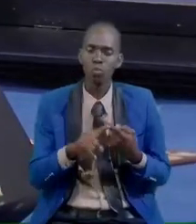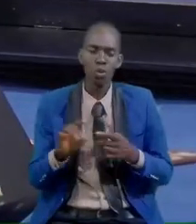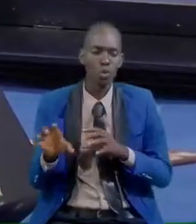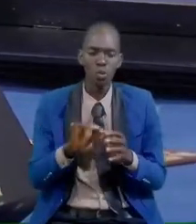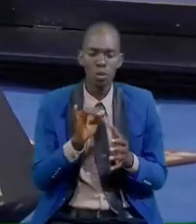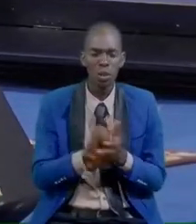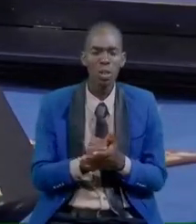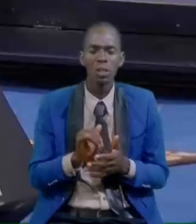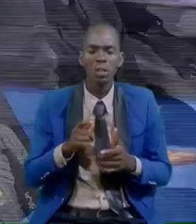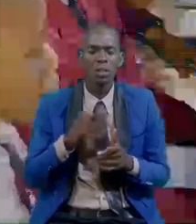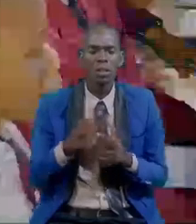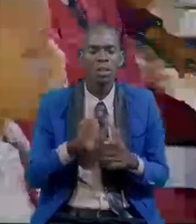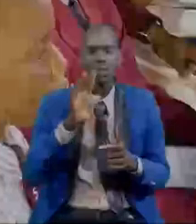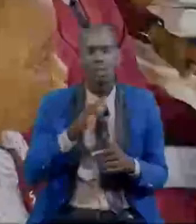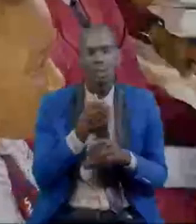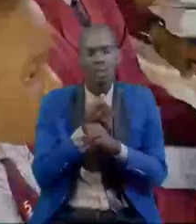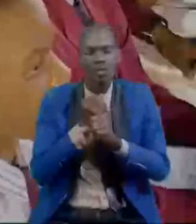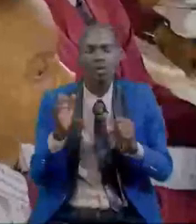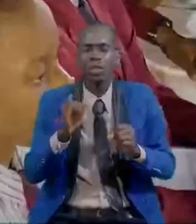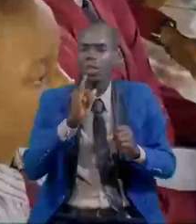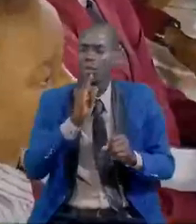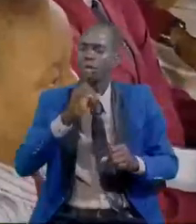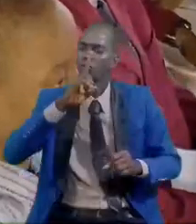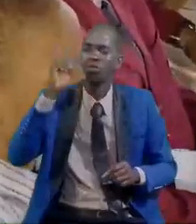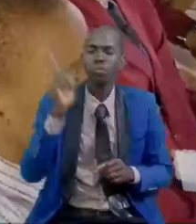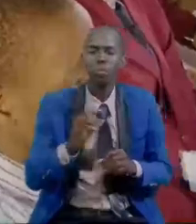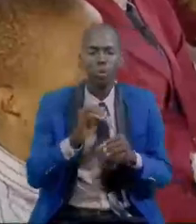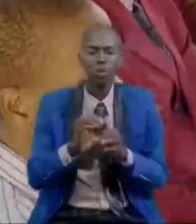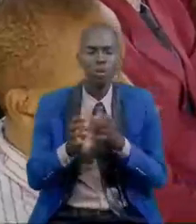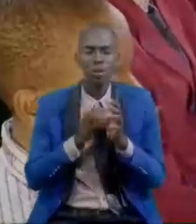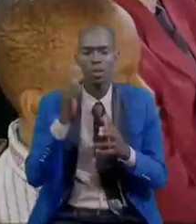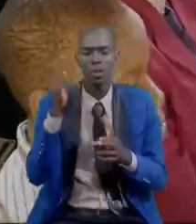fait. Ton salut est garanti au nom de Jésus.